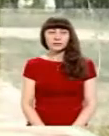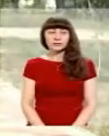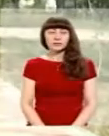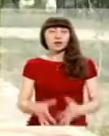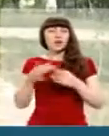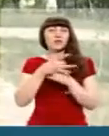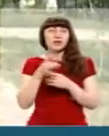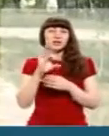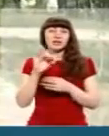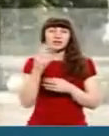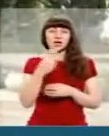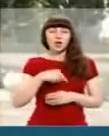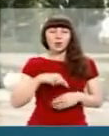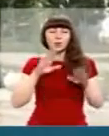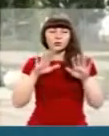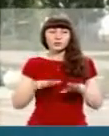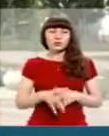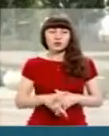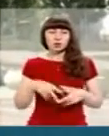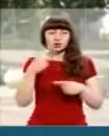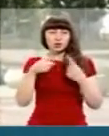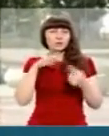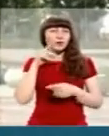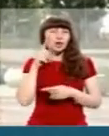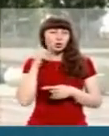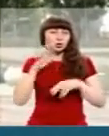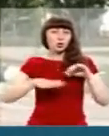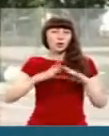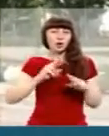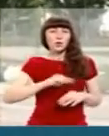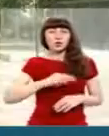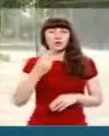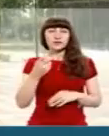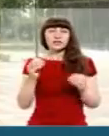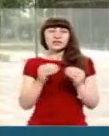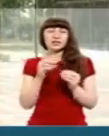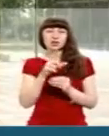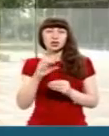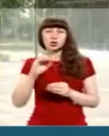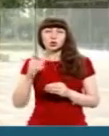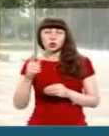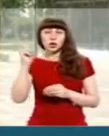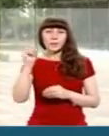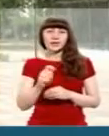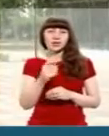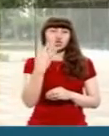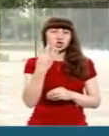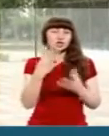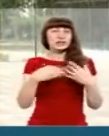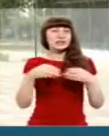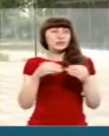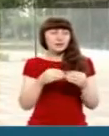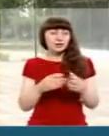Ауданды әлеуметтік жұмыс орындарында және жастар практикасы арқылы бүгінде 210 азамат еңбек етуде. Бұдан бөлек оңтүстік Қазақстан облысынан